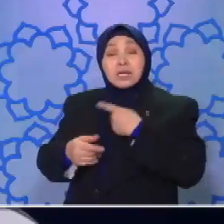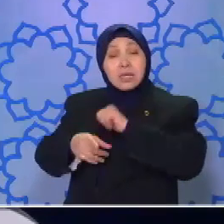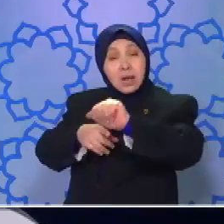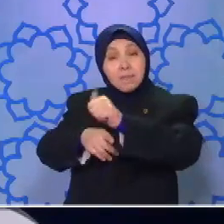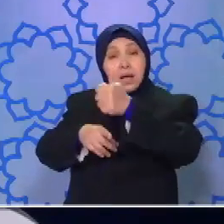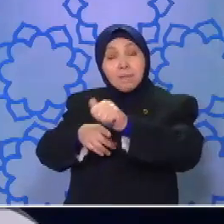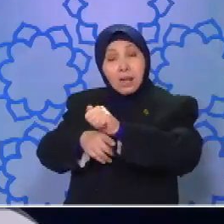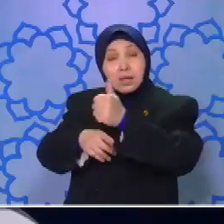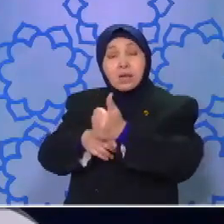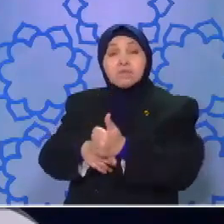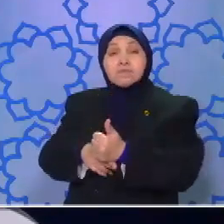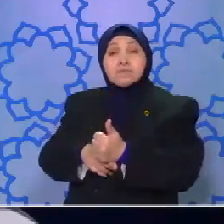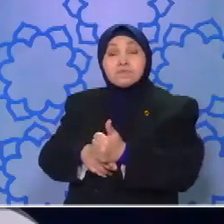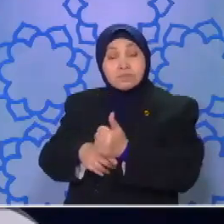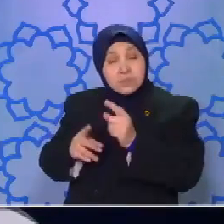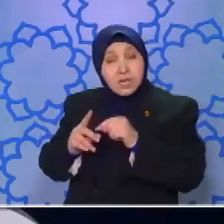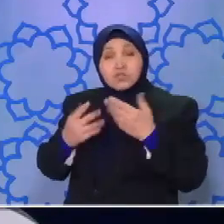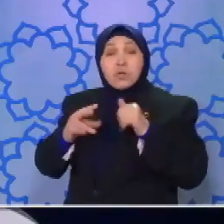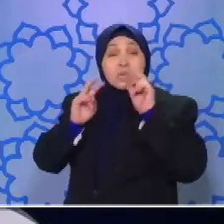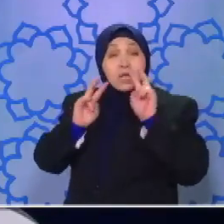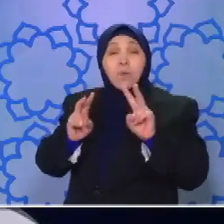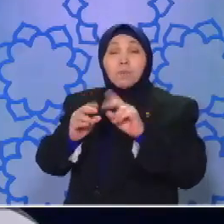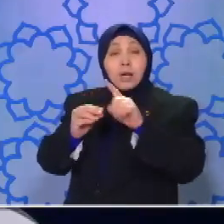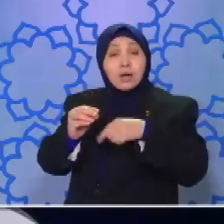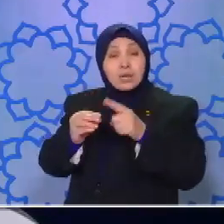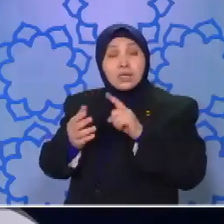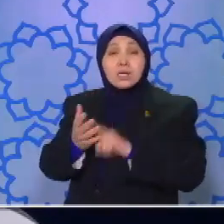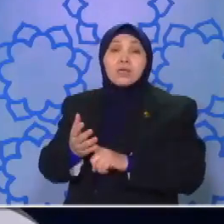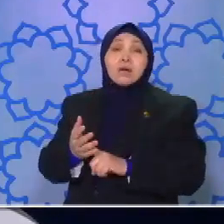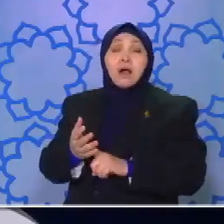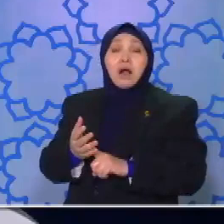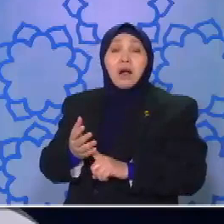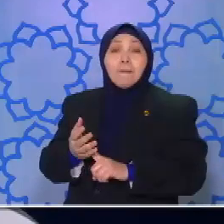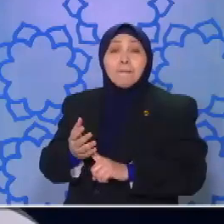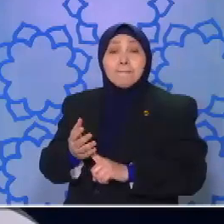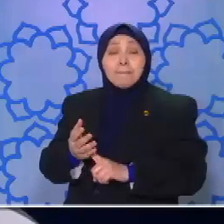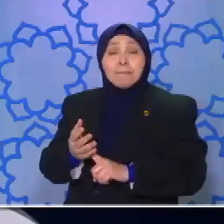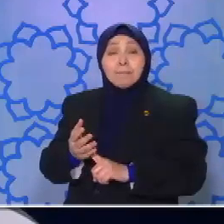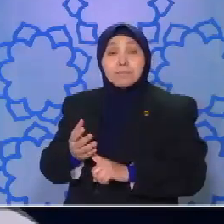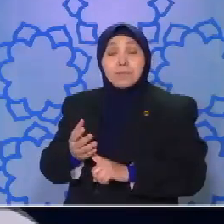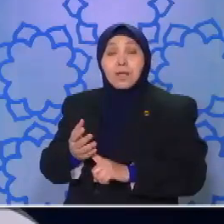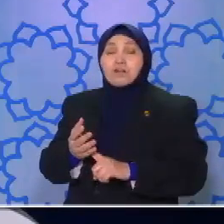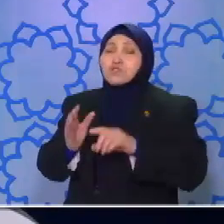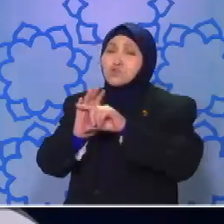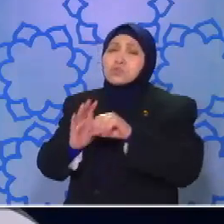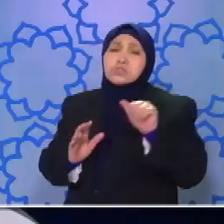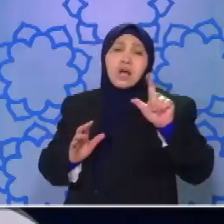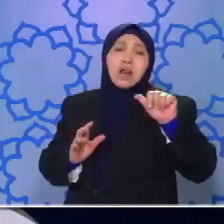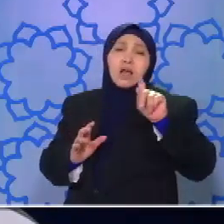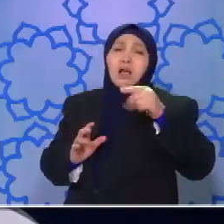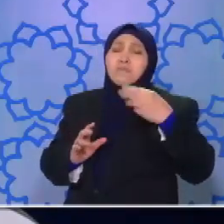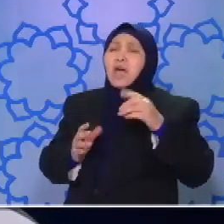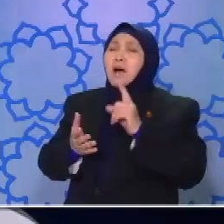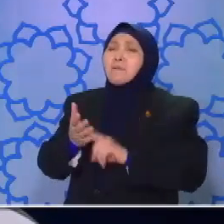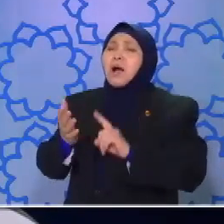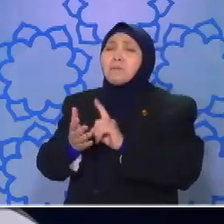mengamalkan setakat ini, Ustaz rasa bila dah tengok perkara ni, Ustaz, ya, apa biasa Ustaz baca surah Al-Kahfi ni, apa, yeah, perasaan